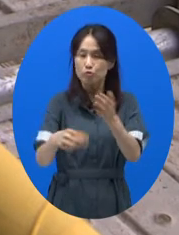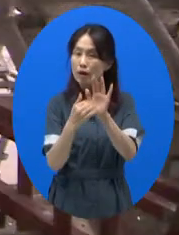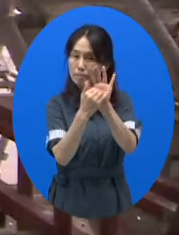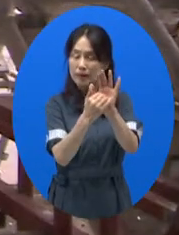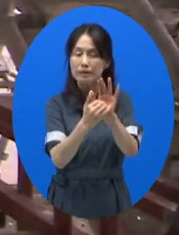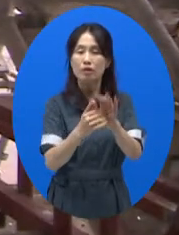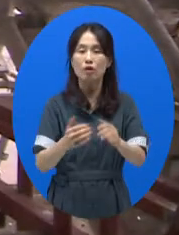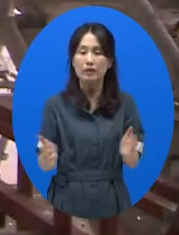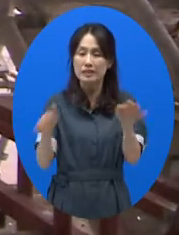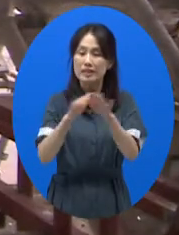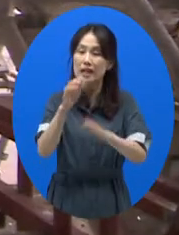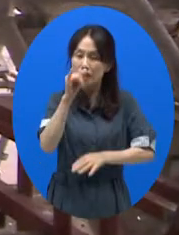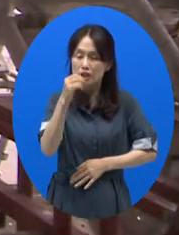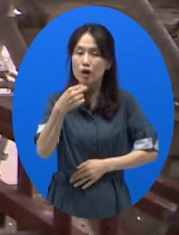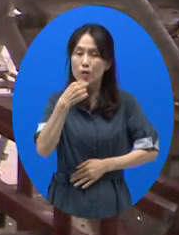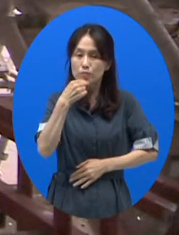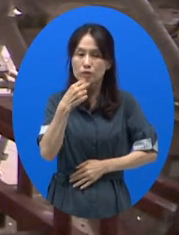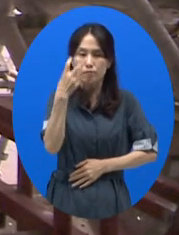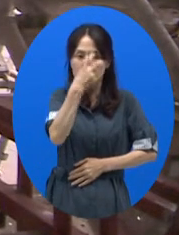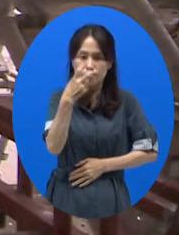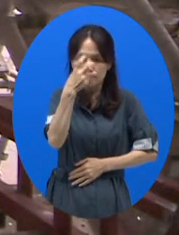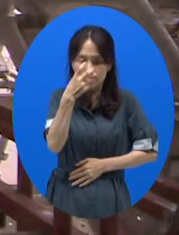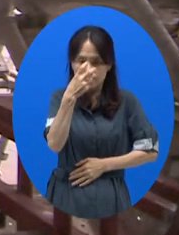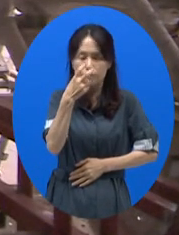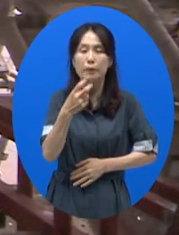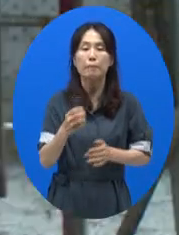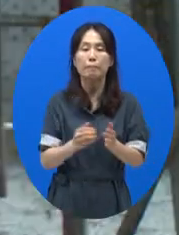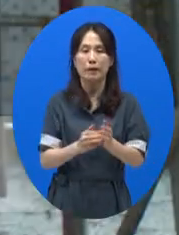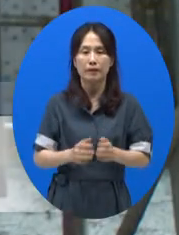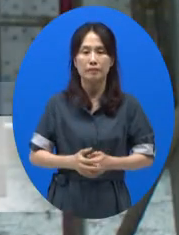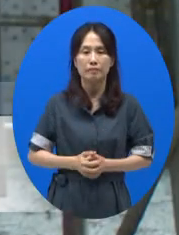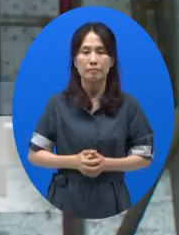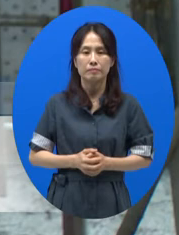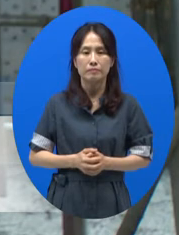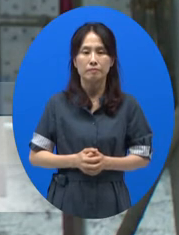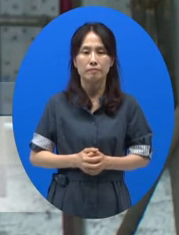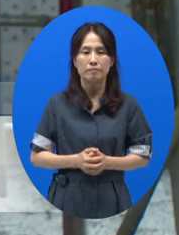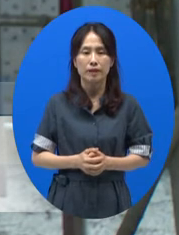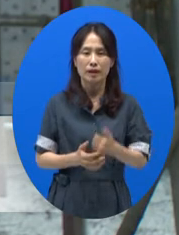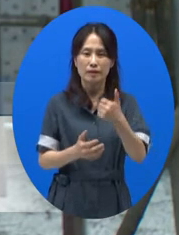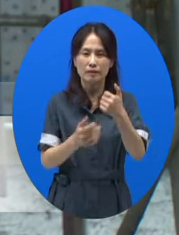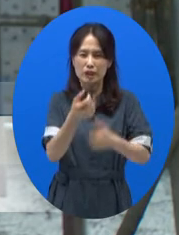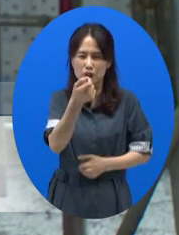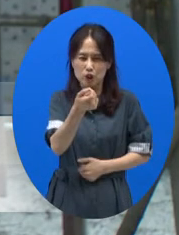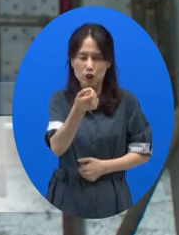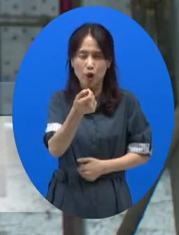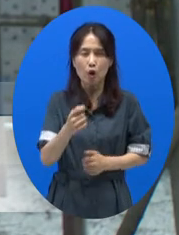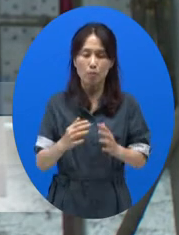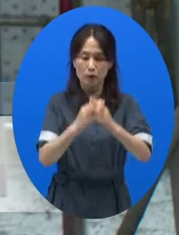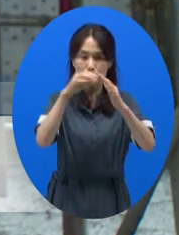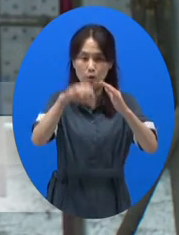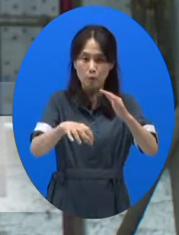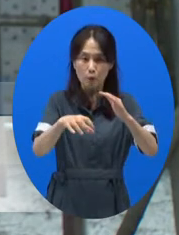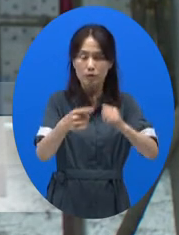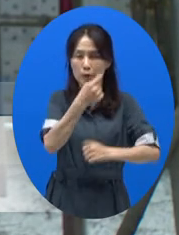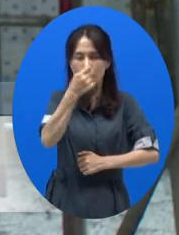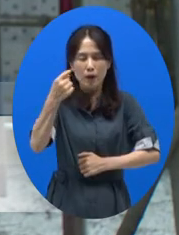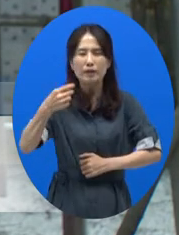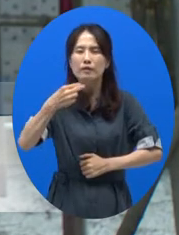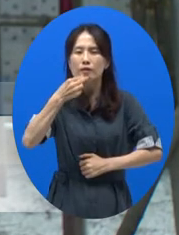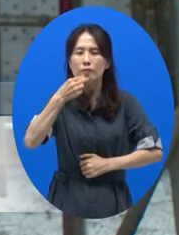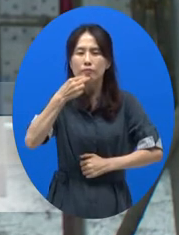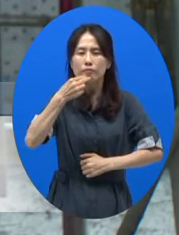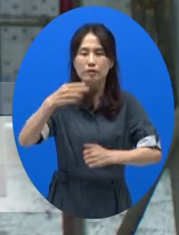주변 안전 관리 상태 등을 중점적으로 살폈습니다. 소규모 현장에서 확인하지 못하는